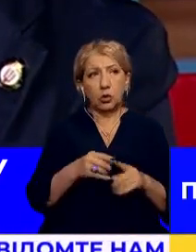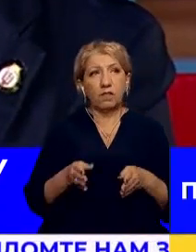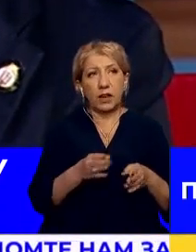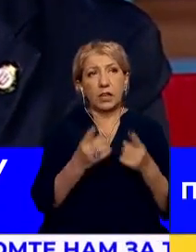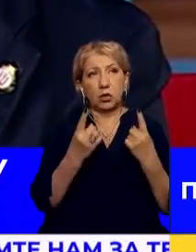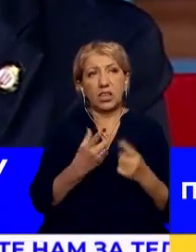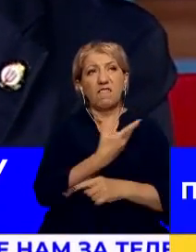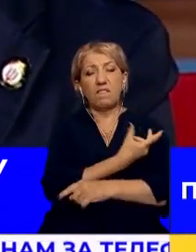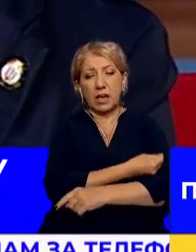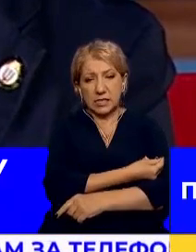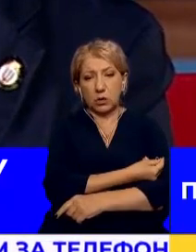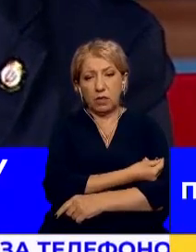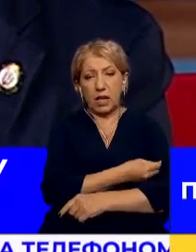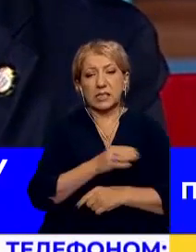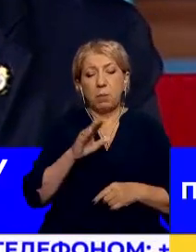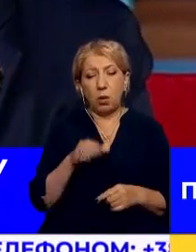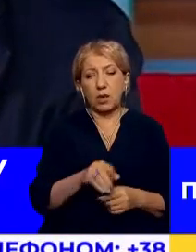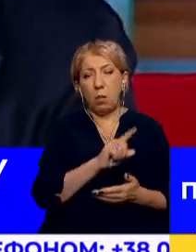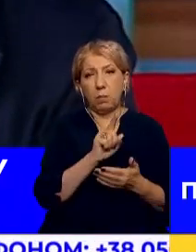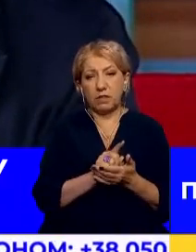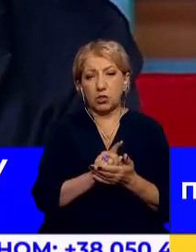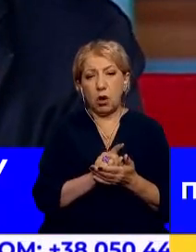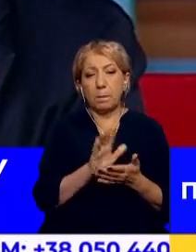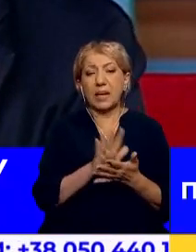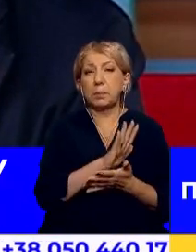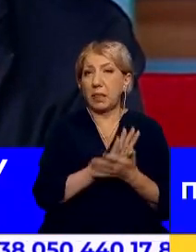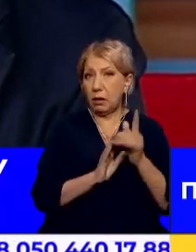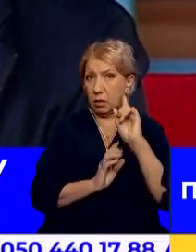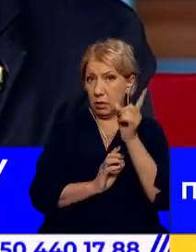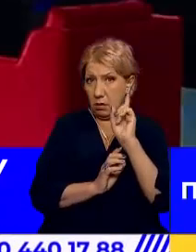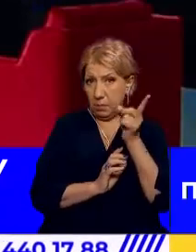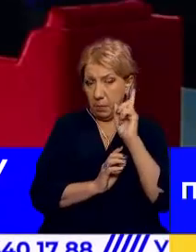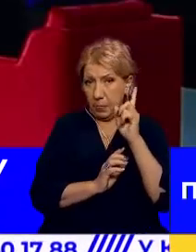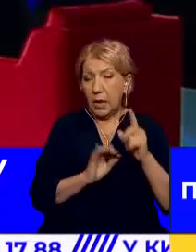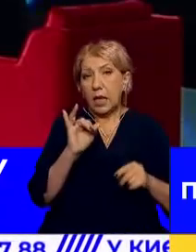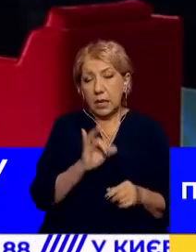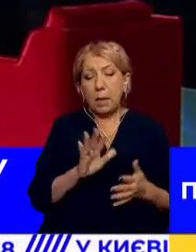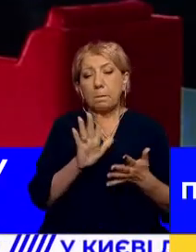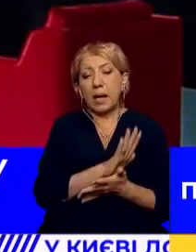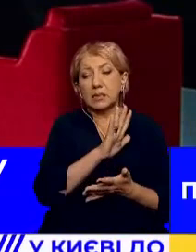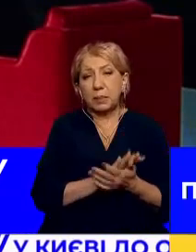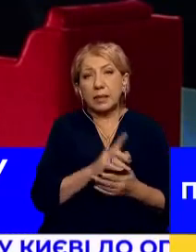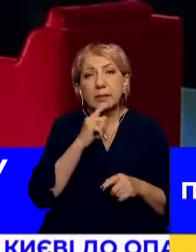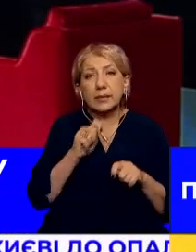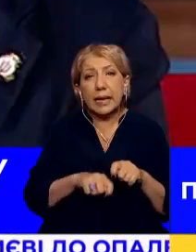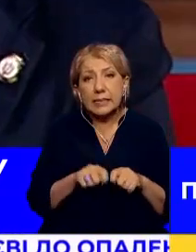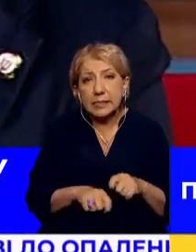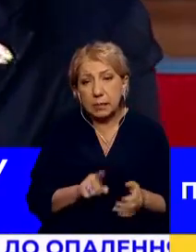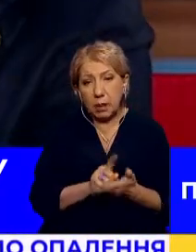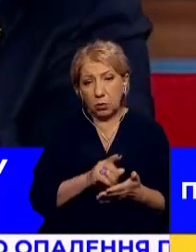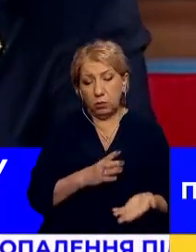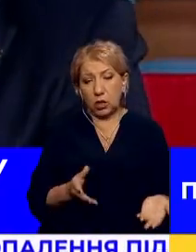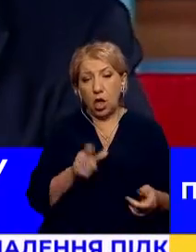один – вакцинуватися, потім обов'язково безплатна ця вакцинація має бути і безплатно тести мають бути. Ви